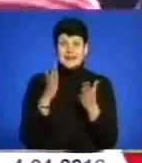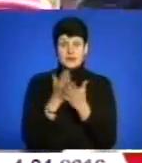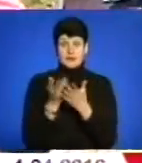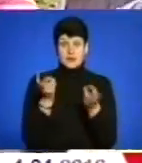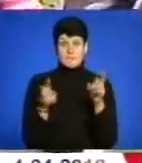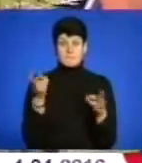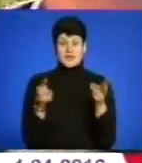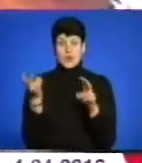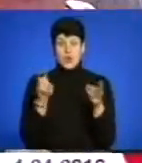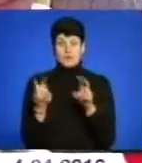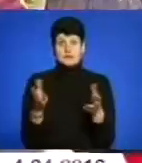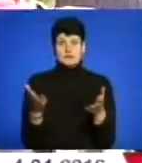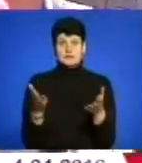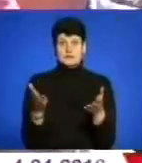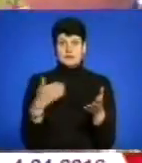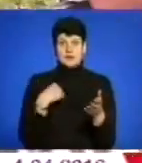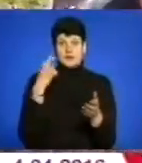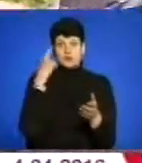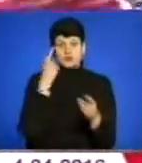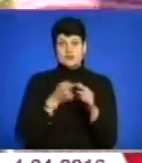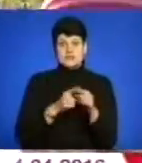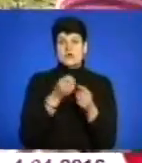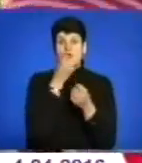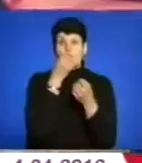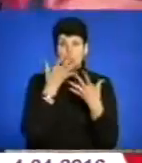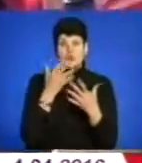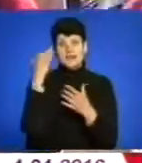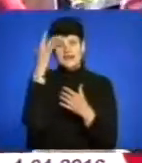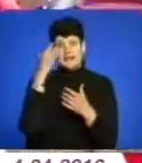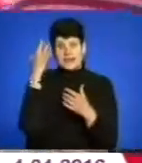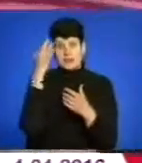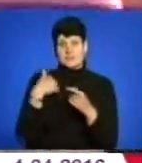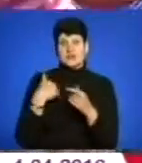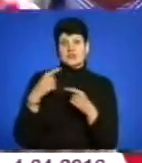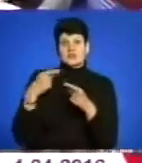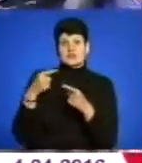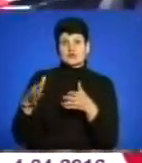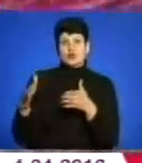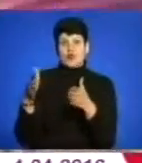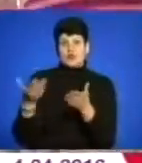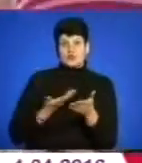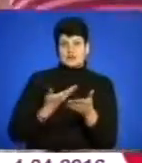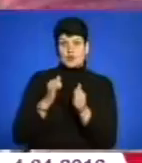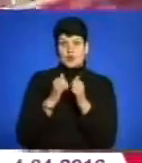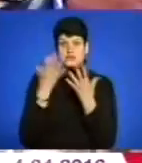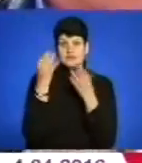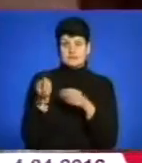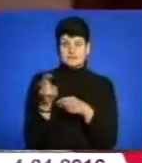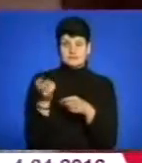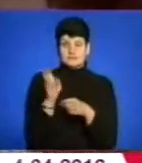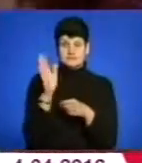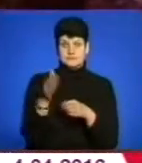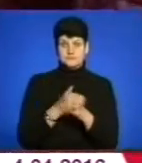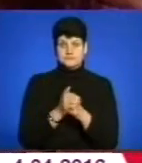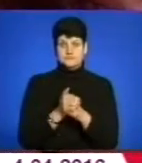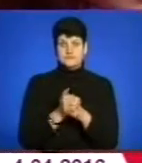приходити, ну то я думаю, що це хороша ідея. Ми тут вон через дорогу живемо, то я думаю, кожен день будемо тут ходити. Потрібні